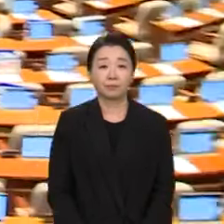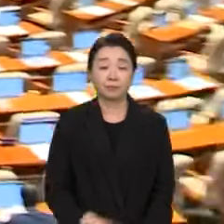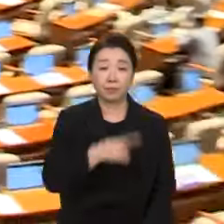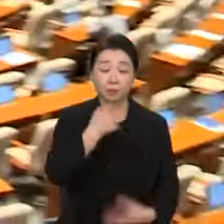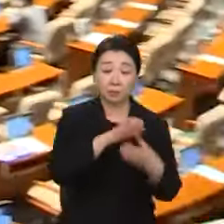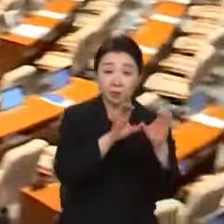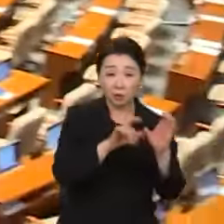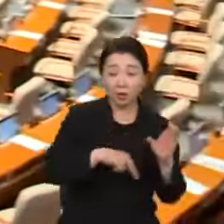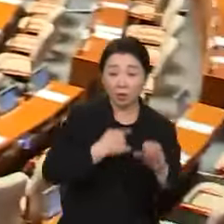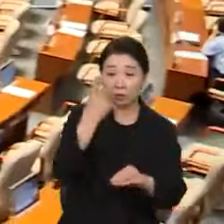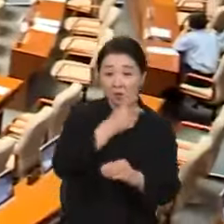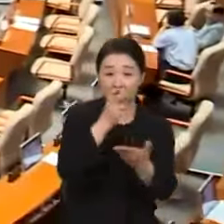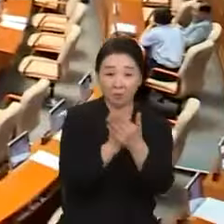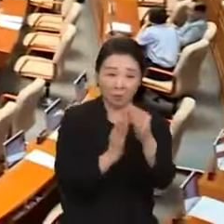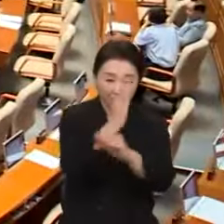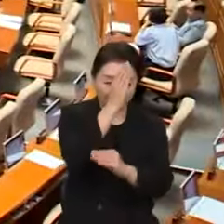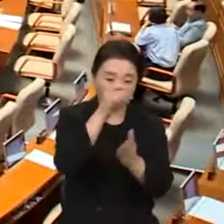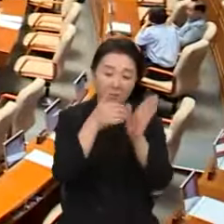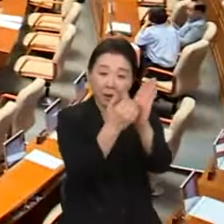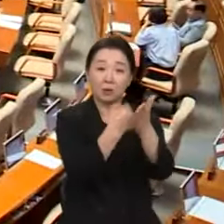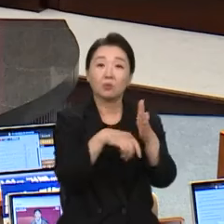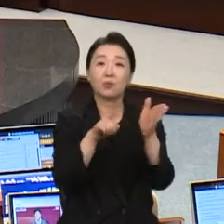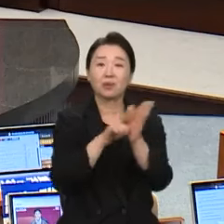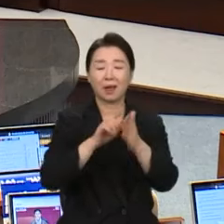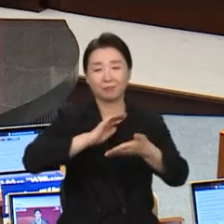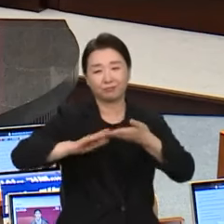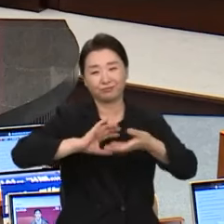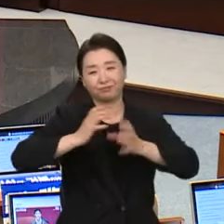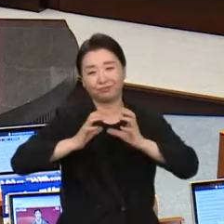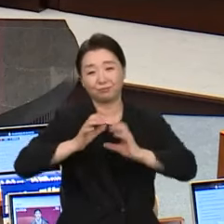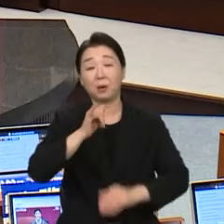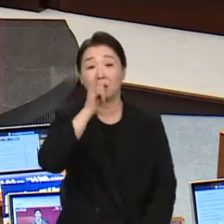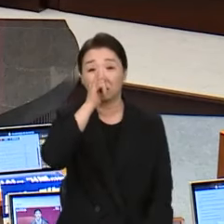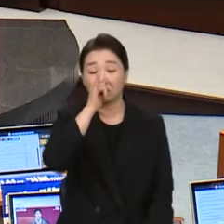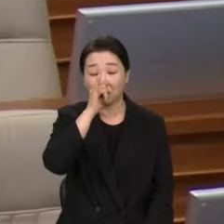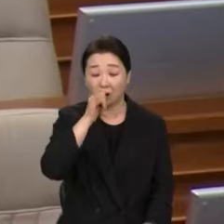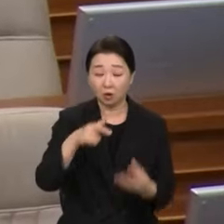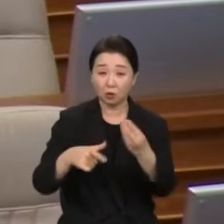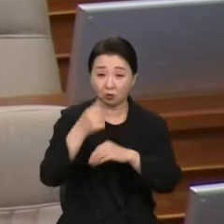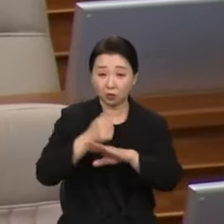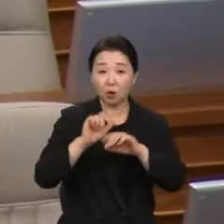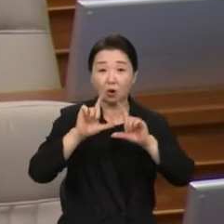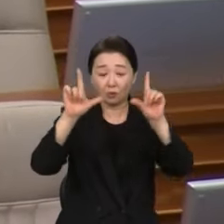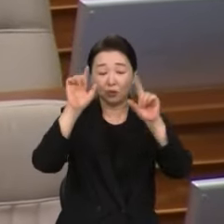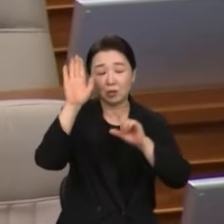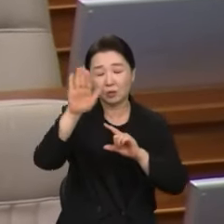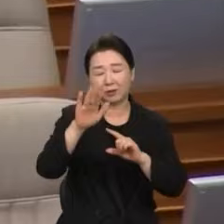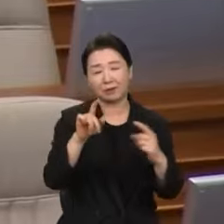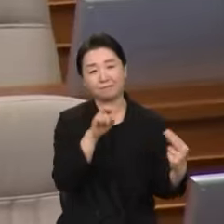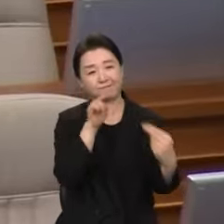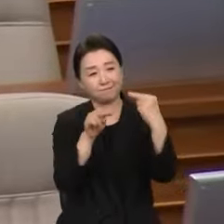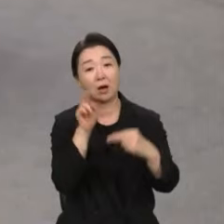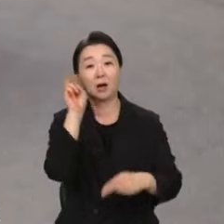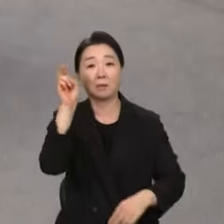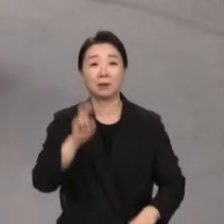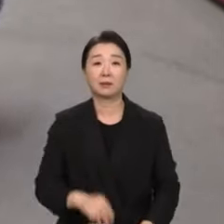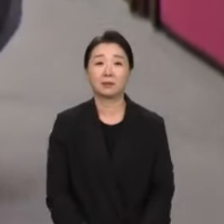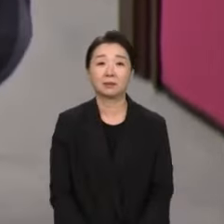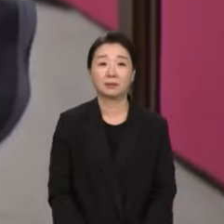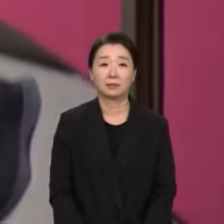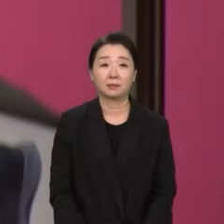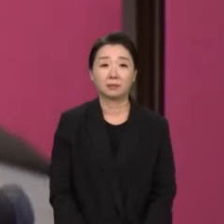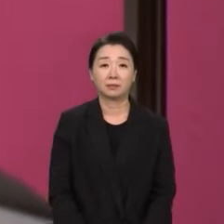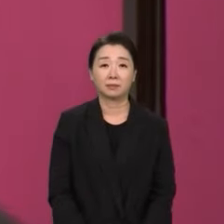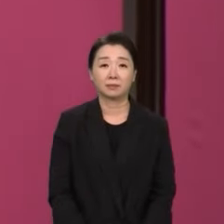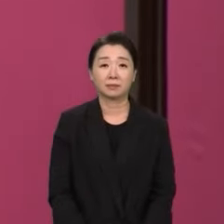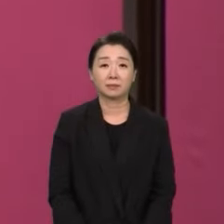민주당의 단독 특검법 처리를 막기 위해 필리버스터를 예고하고 있어 추석 연휴 이후에도 대치정국은 이어질 전망입니다.